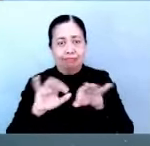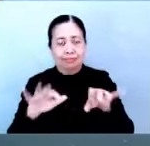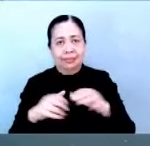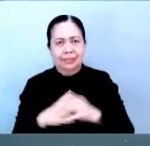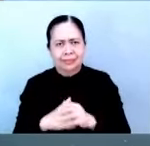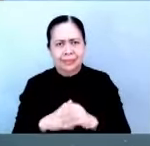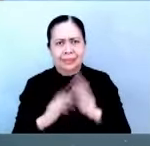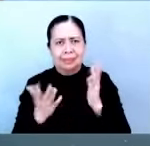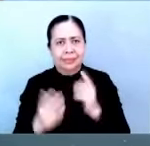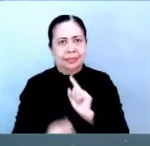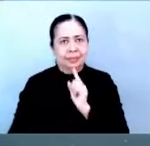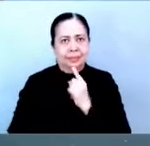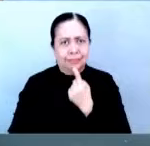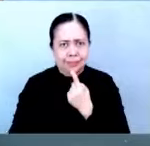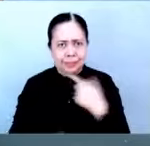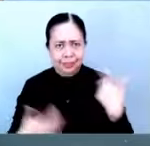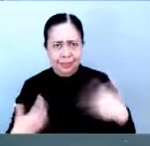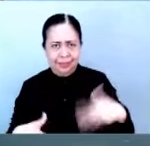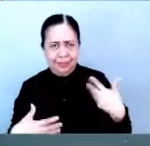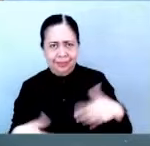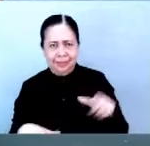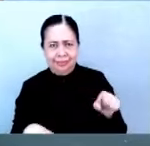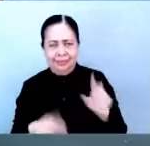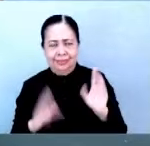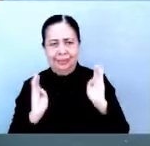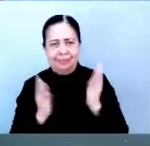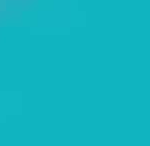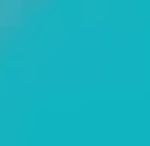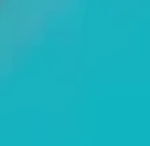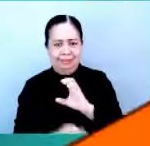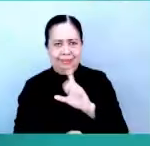tila sineryoso masyado ng tropang to, ang Clay-Go.